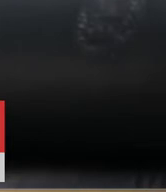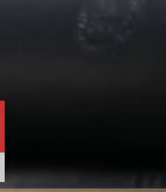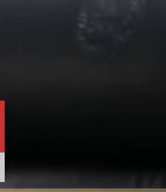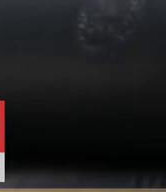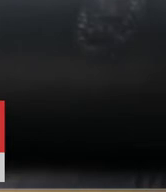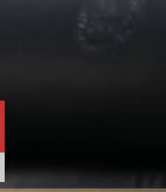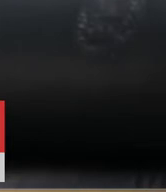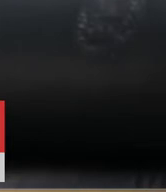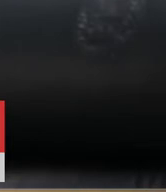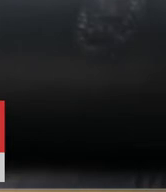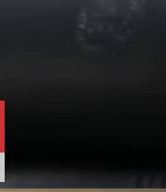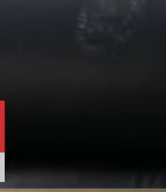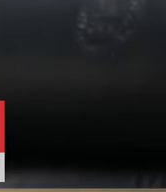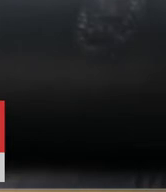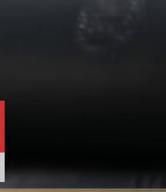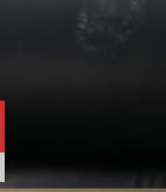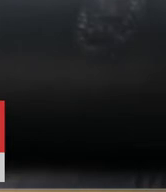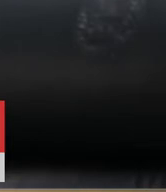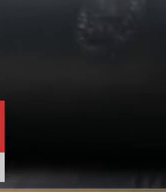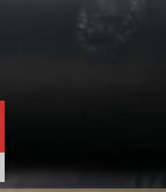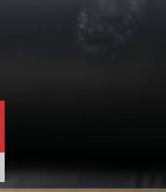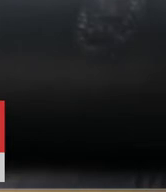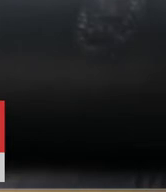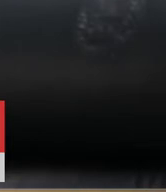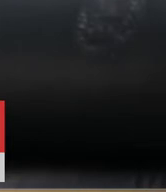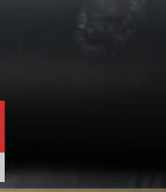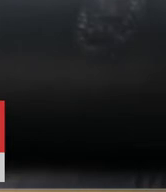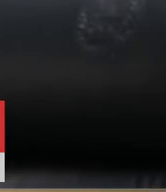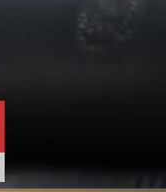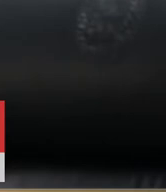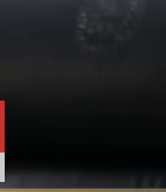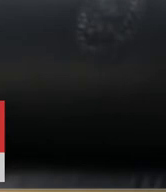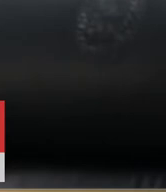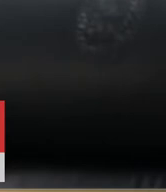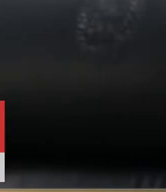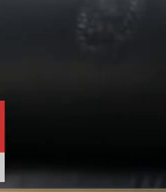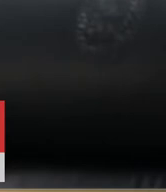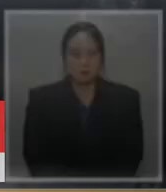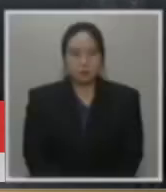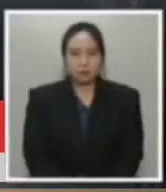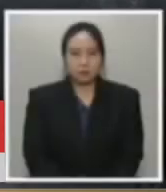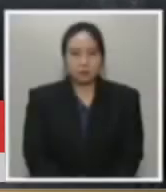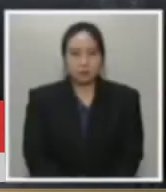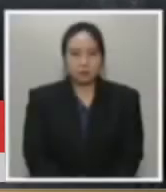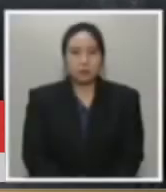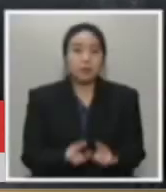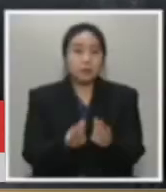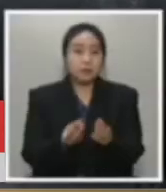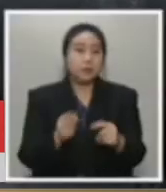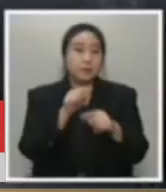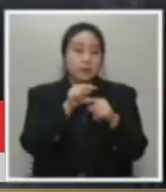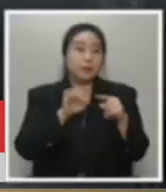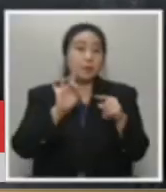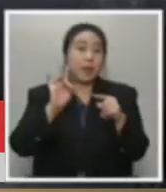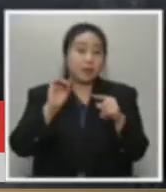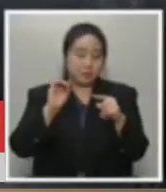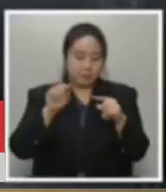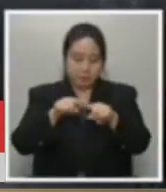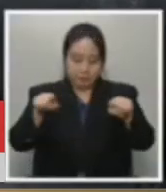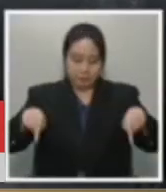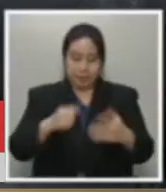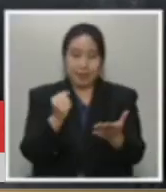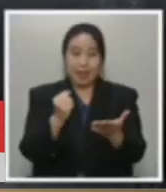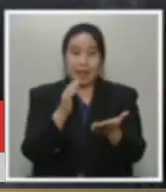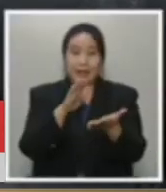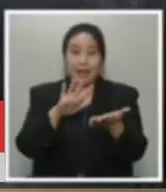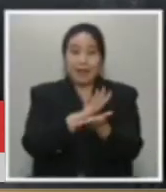ไซหมู่ที่11ตำบลหนองเหล็กอำเภอศรีขอรภูมิเนี่ย 80% ครับบนที่ดินไม่มีเอกสารสิทธิ์อะไรแม้แต่ชิ้นเดียว